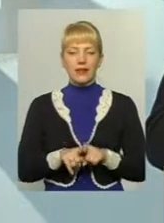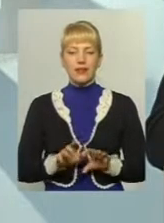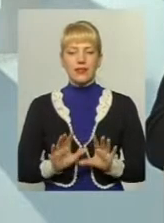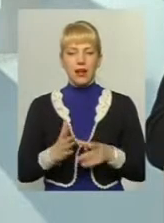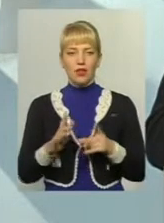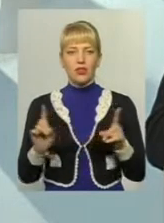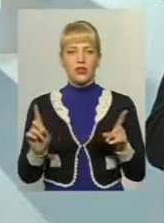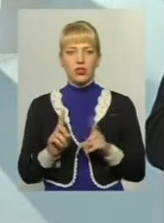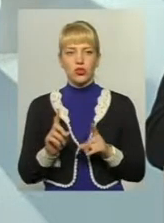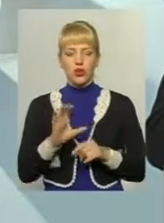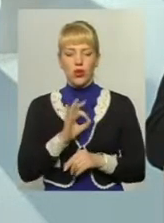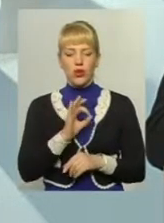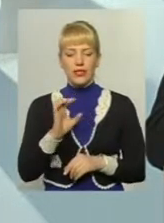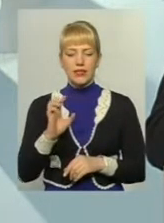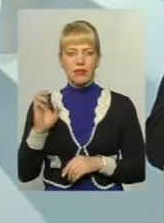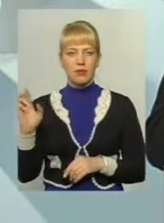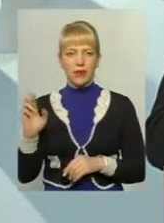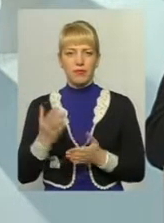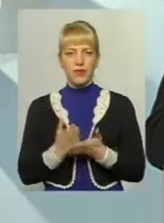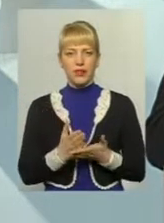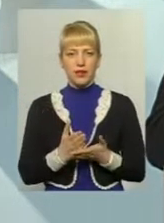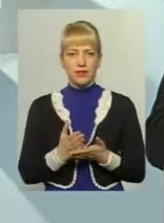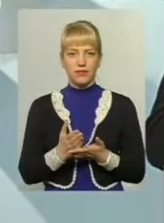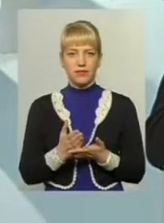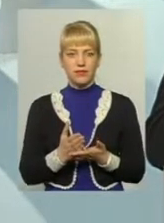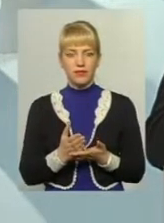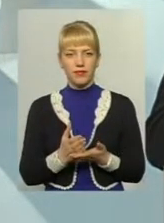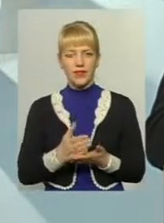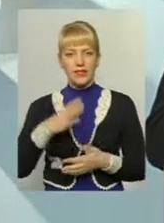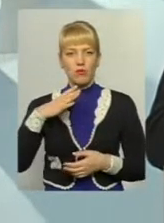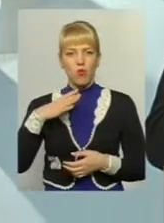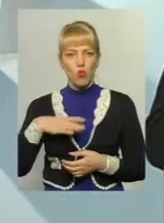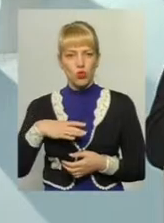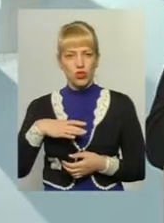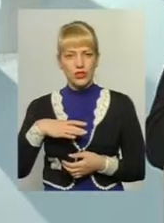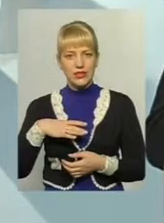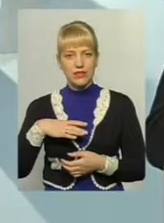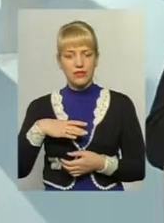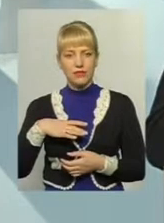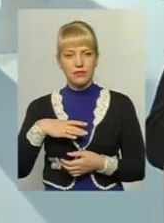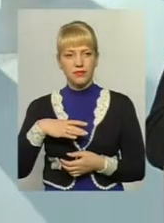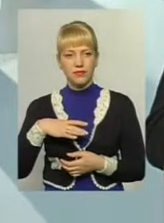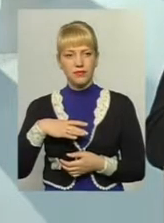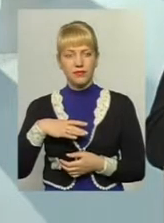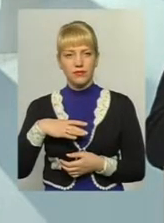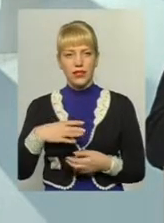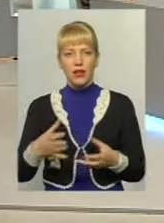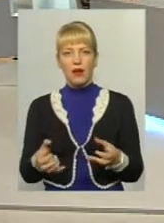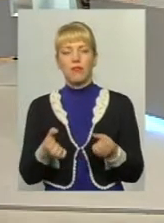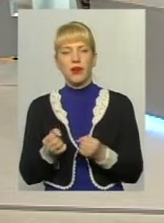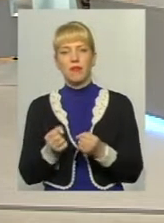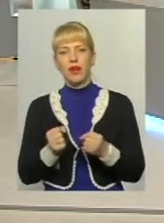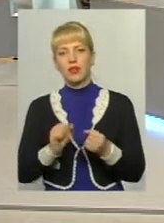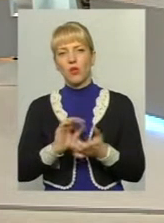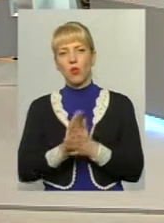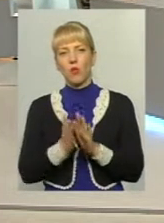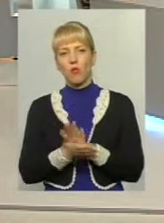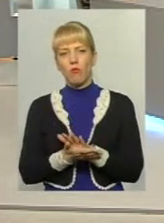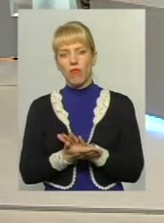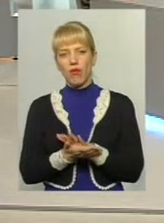постачальники електроенергії і інших послуг, які, по яким просто немає конкуренції в силу їхньої